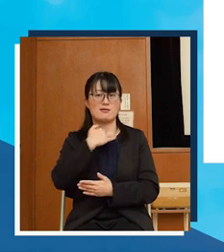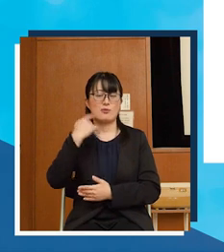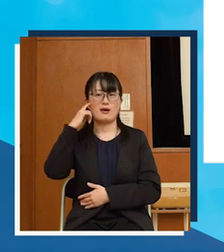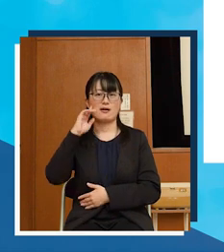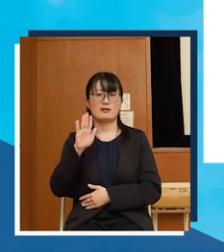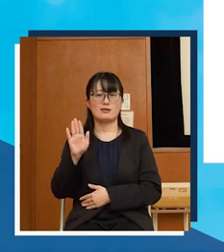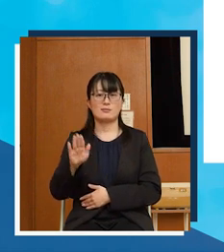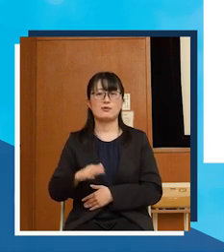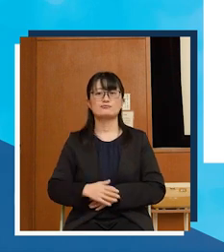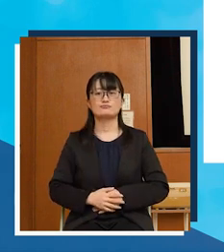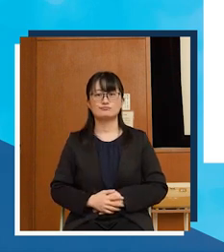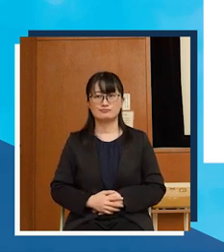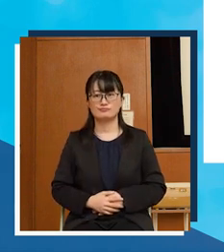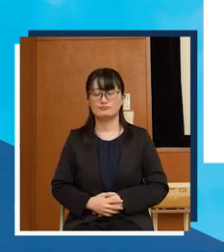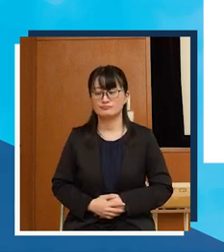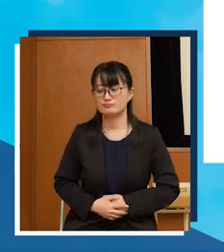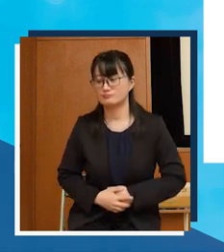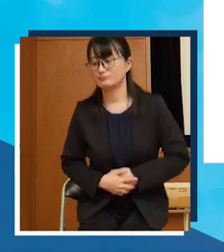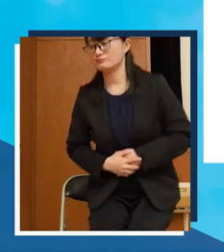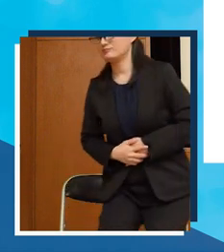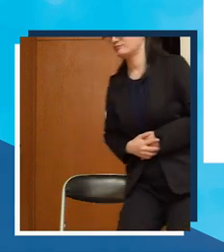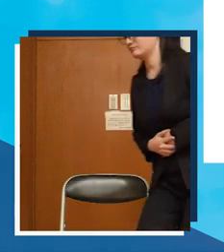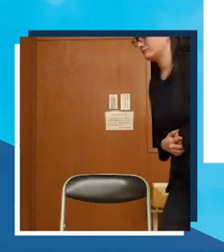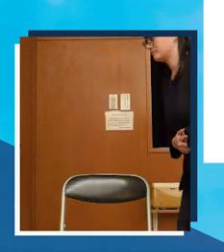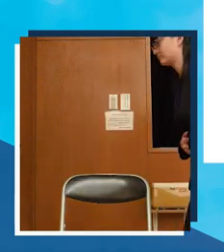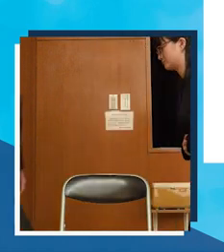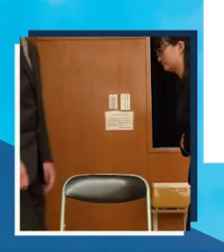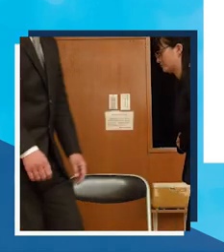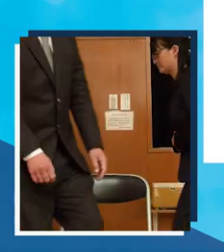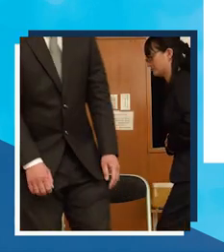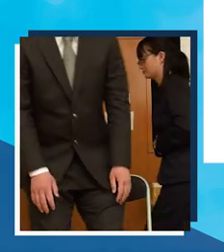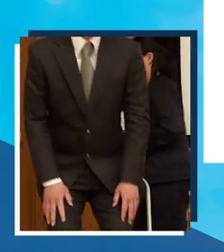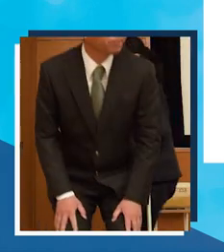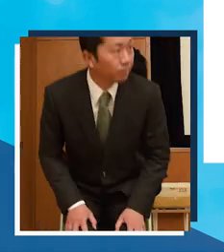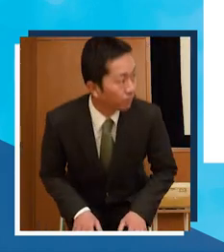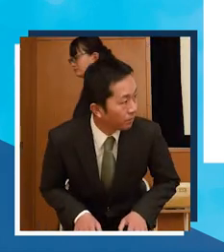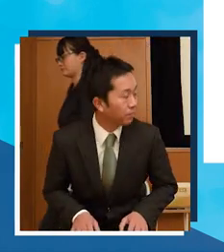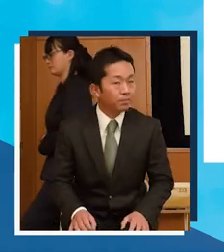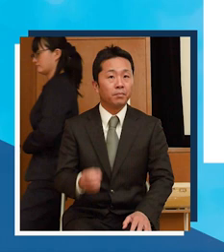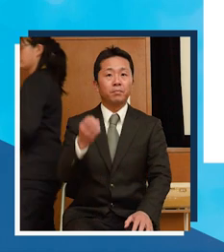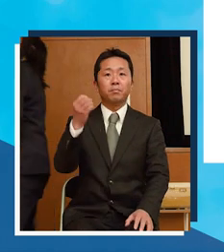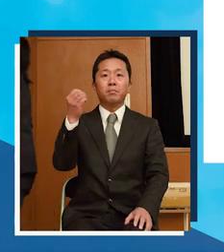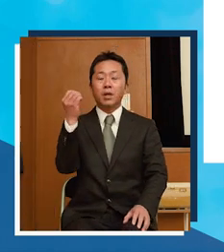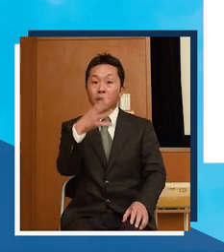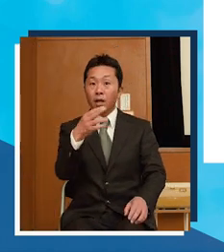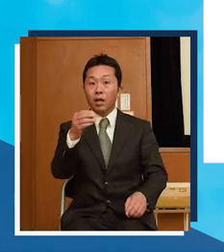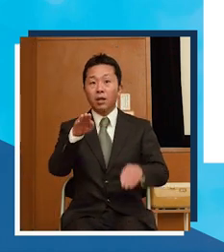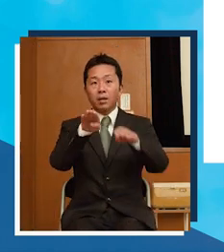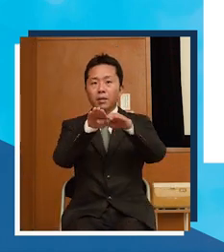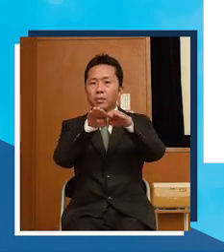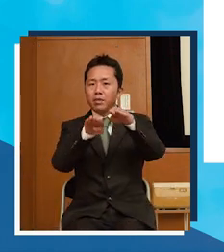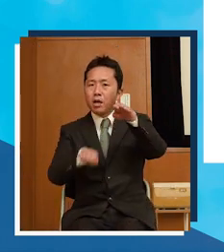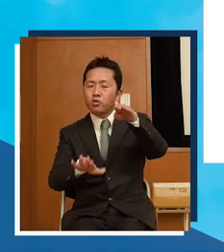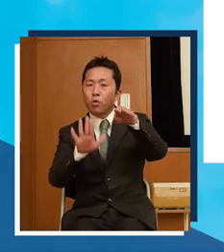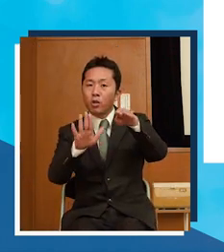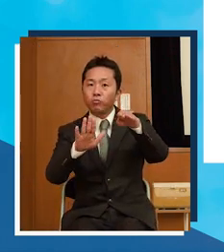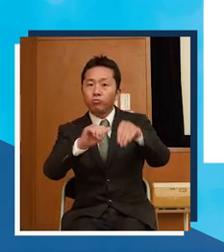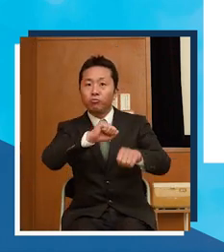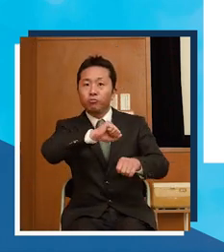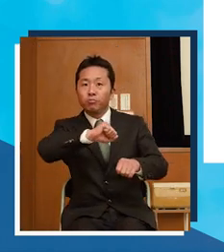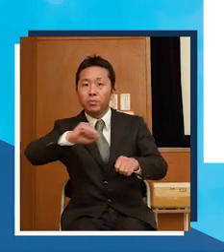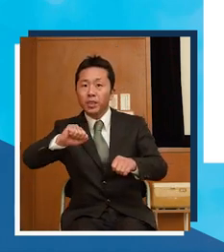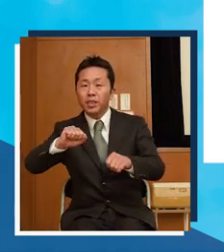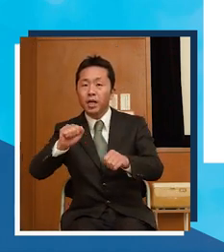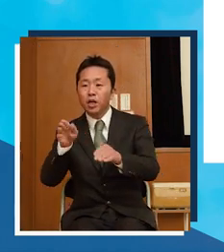ですさらに新基地建設予定地の直下とその近くには2つの断層が存在しています右側が